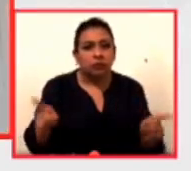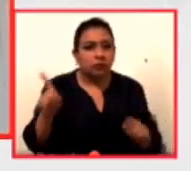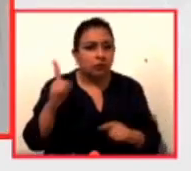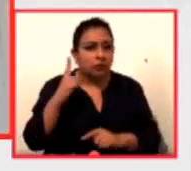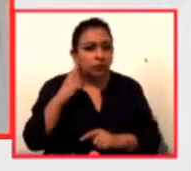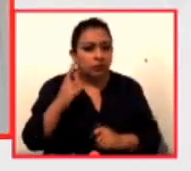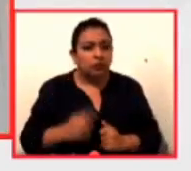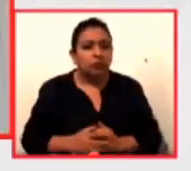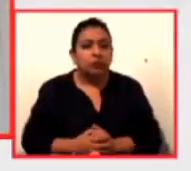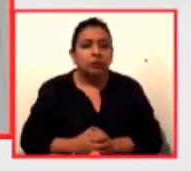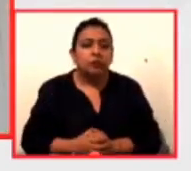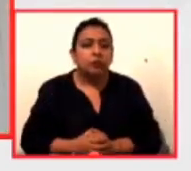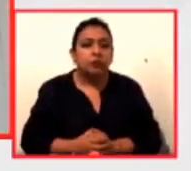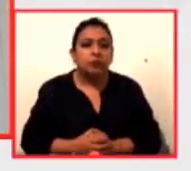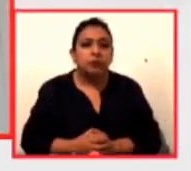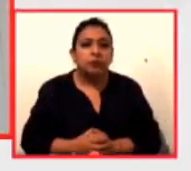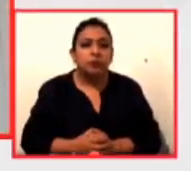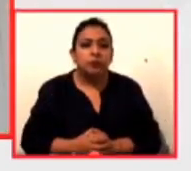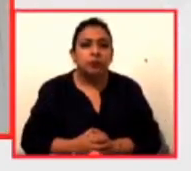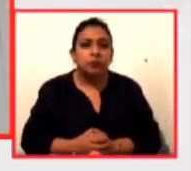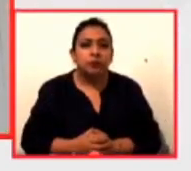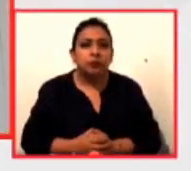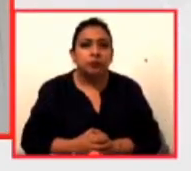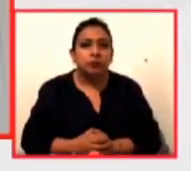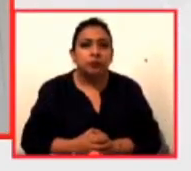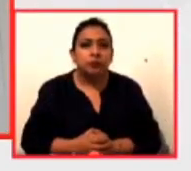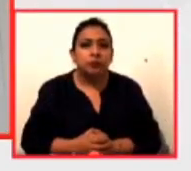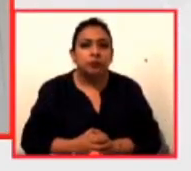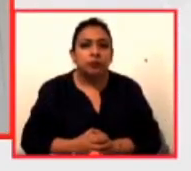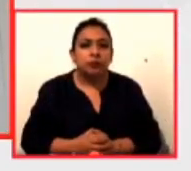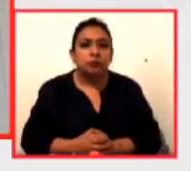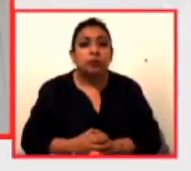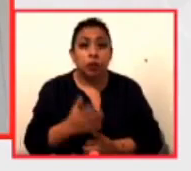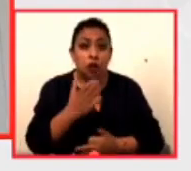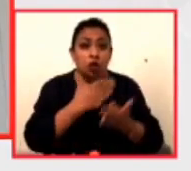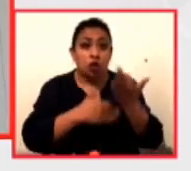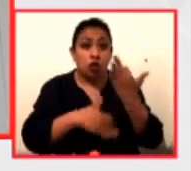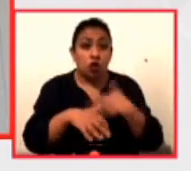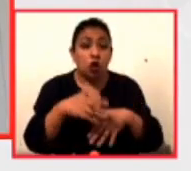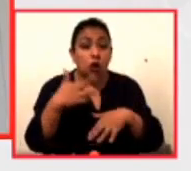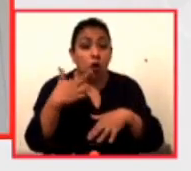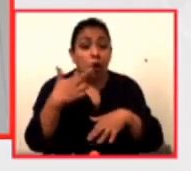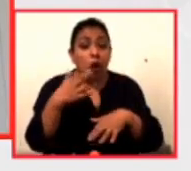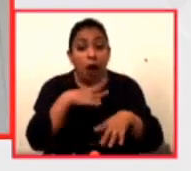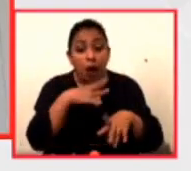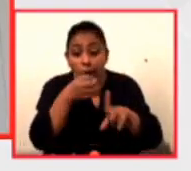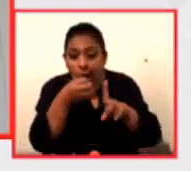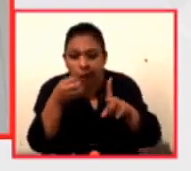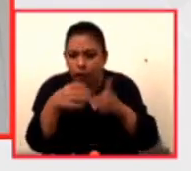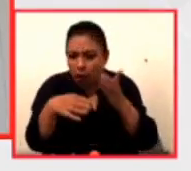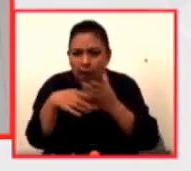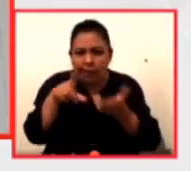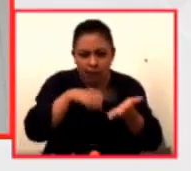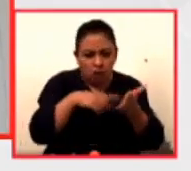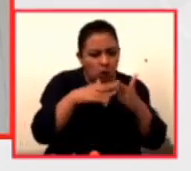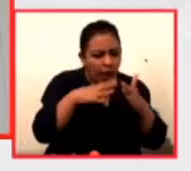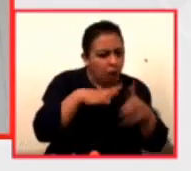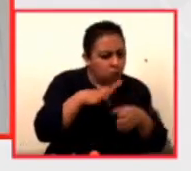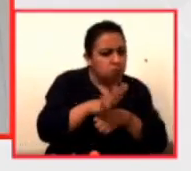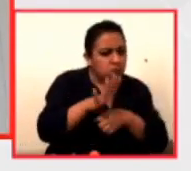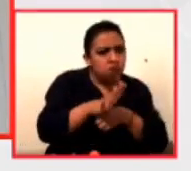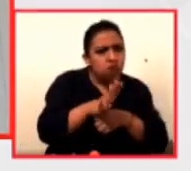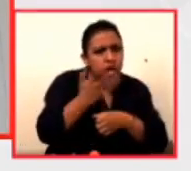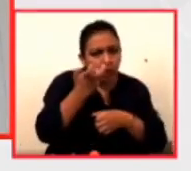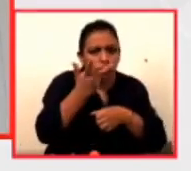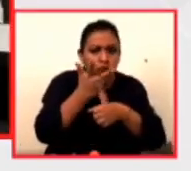alors confinement oblige tout ça a été évidemment réalisé en autonomie depuis chez nous voilà avec les moyens du